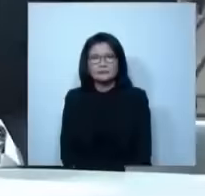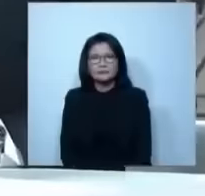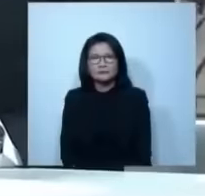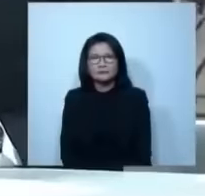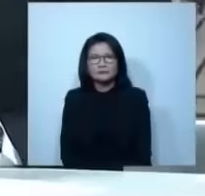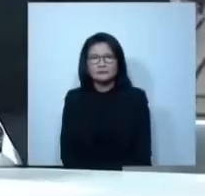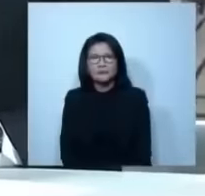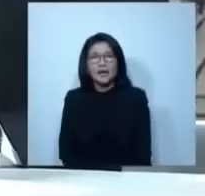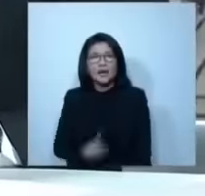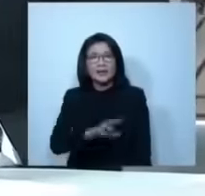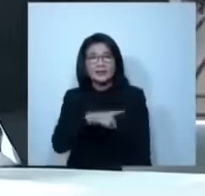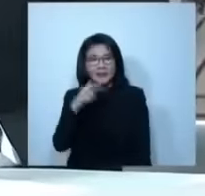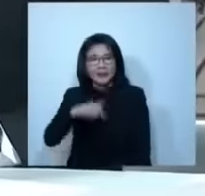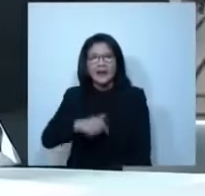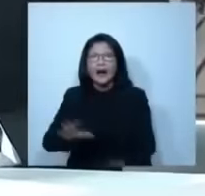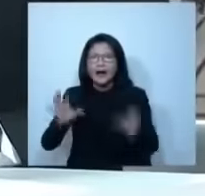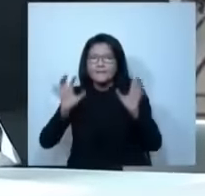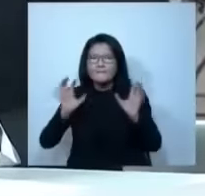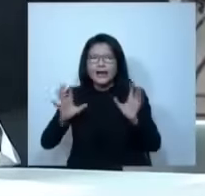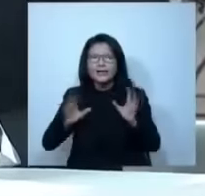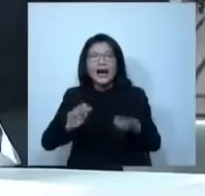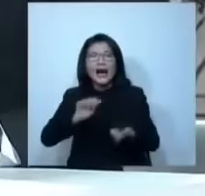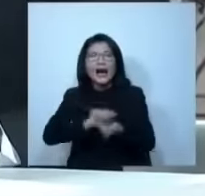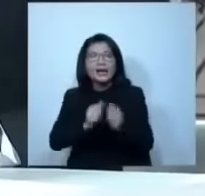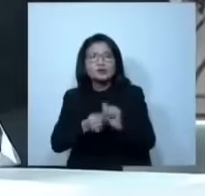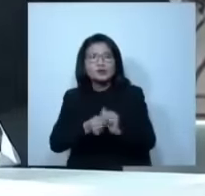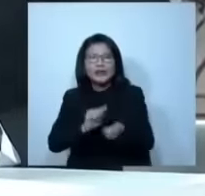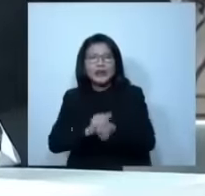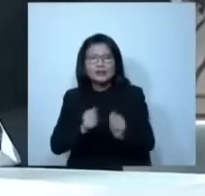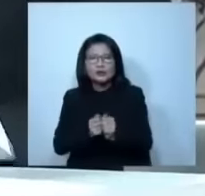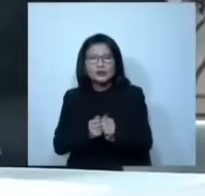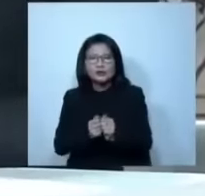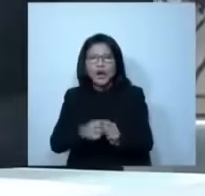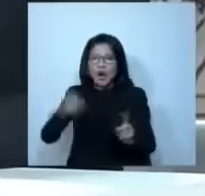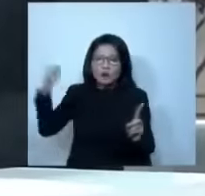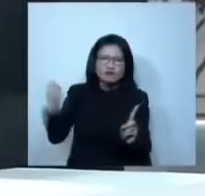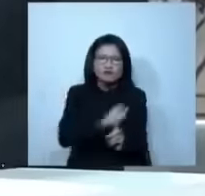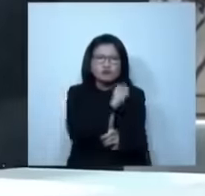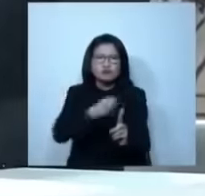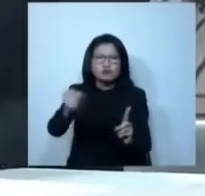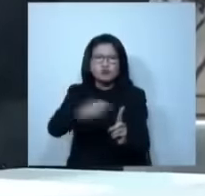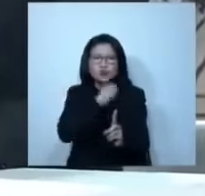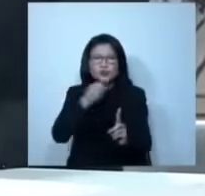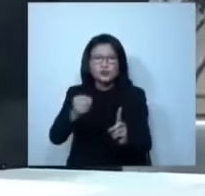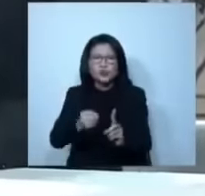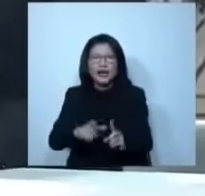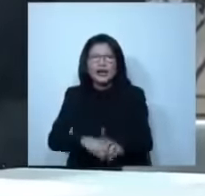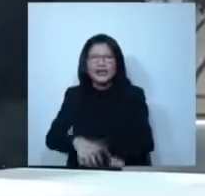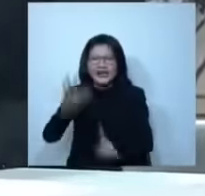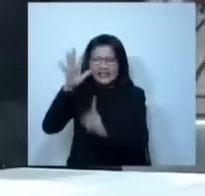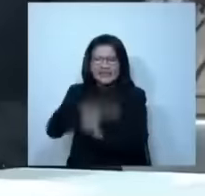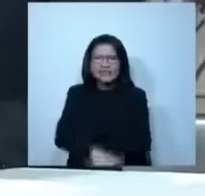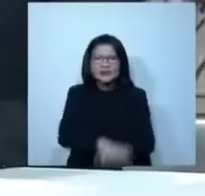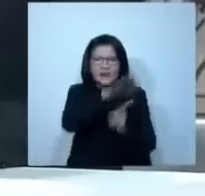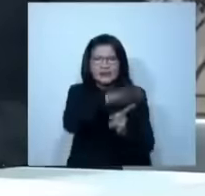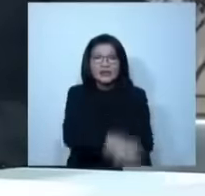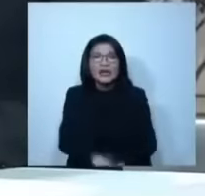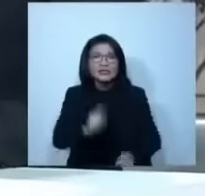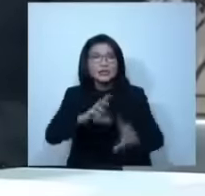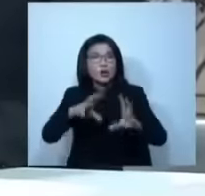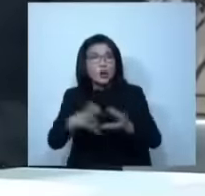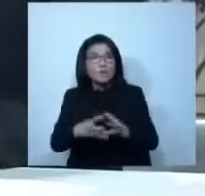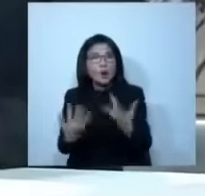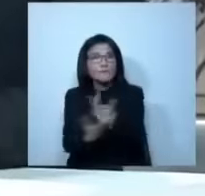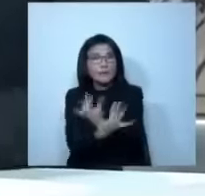Sejauh ini, masih banyak ditemukan kasus-kasus persekusi, kekerasan, dan diskriminasi oleh satu kelompok